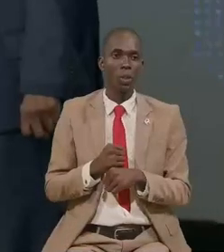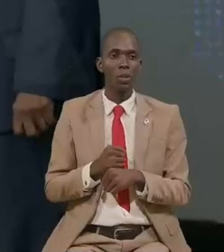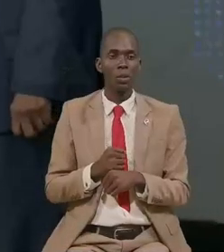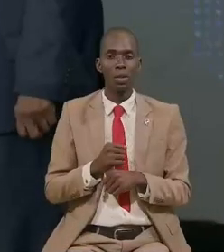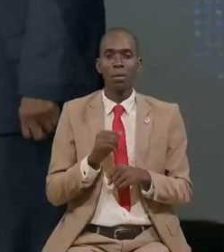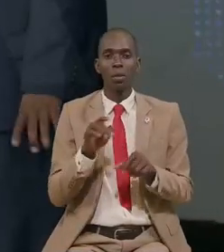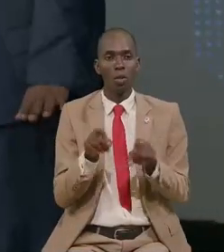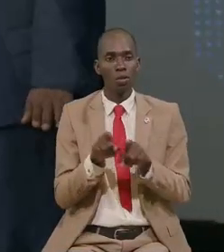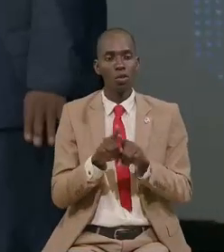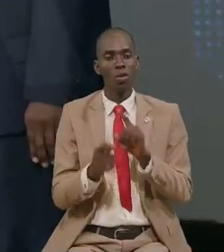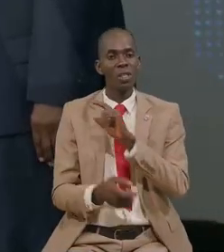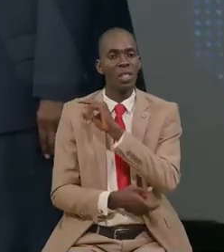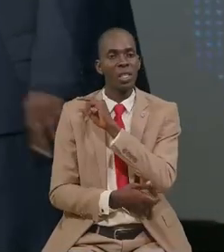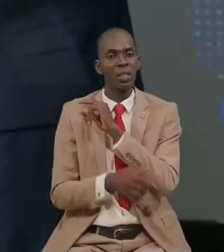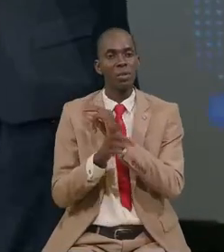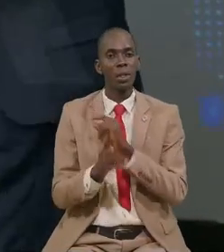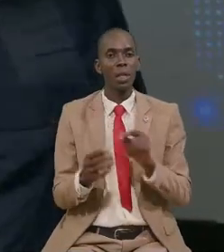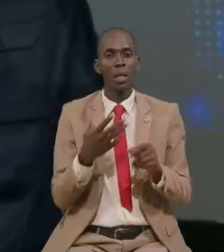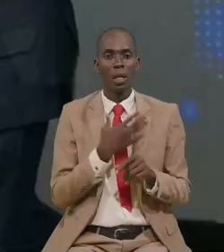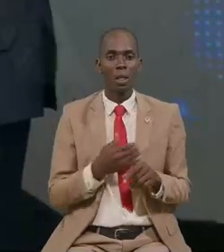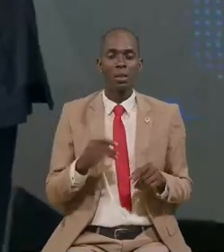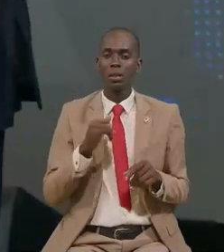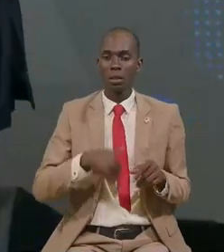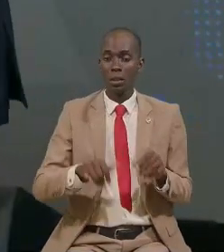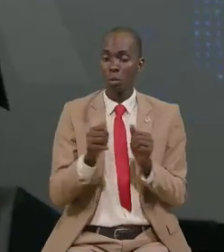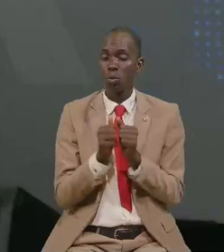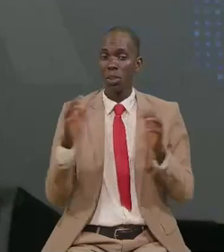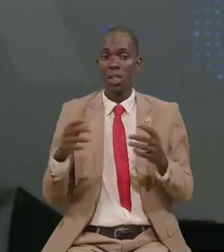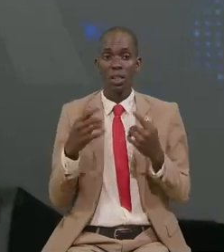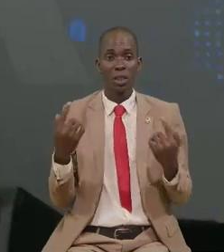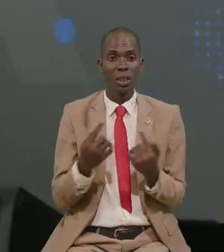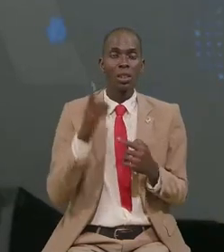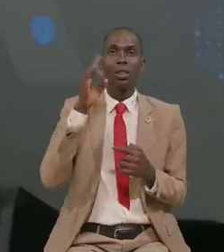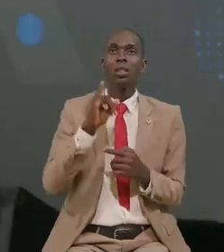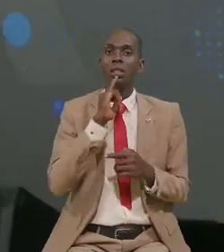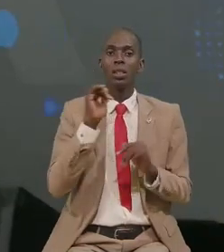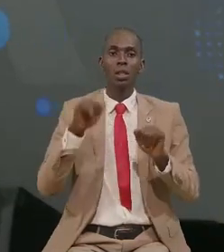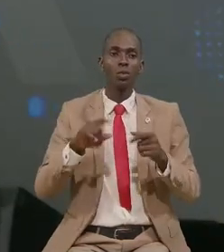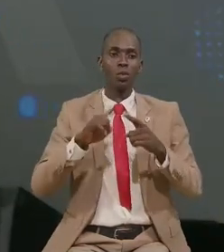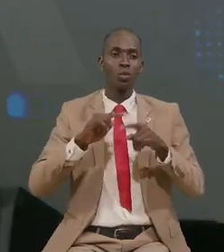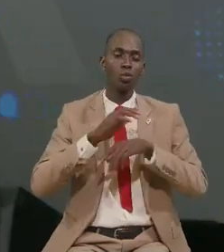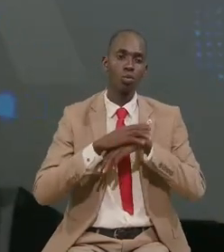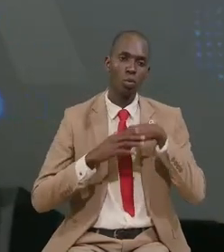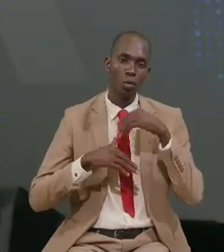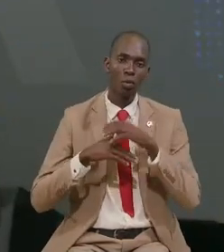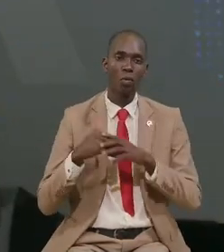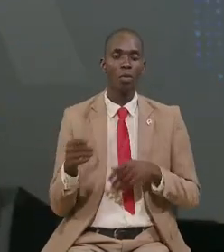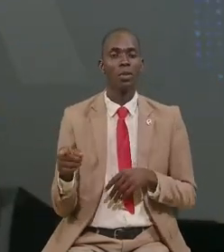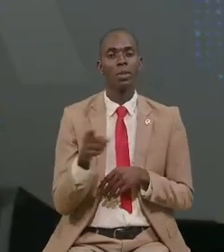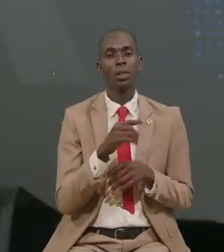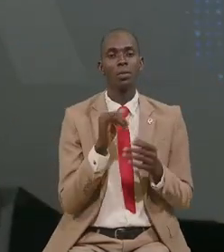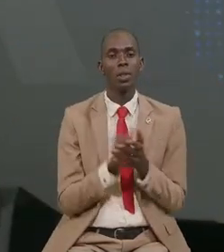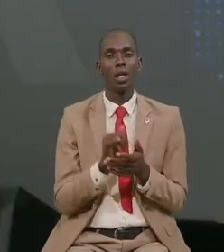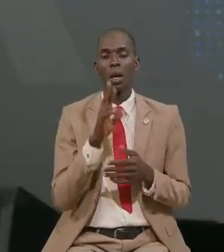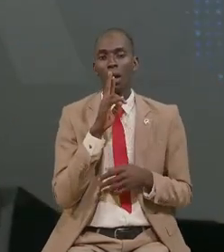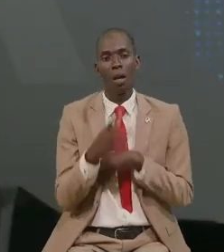il a été tenté, mais sans commettre de péché, il peut secourir ceux qui sont